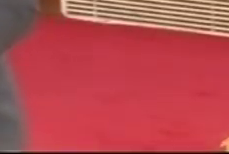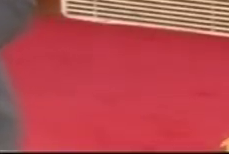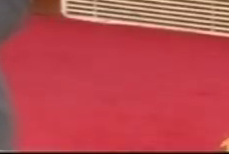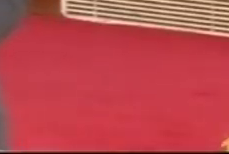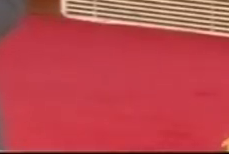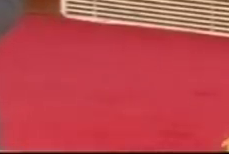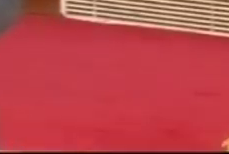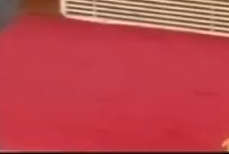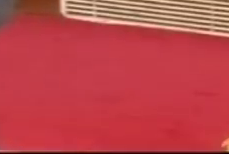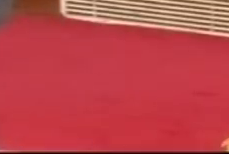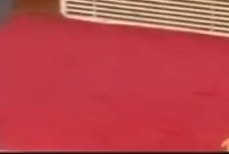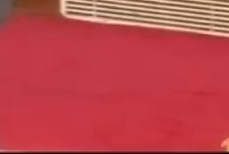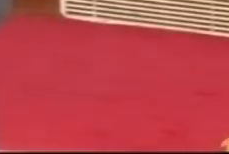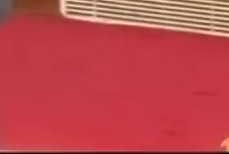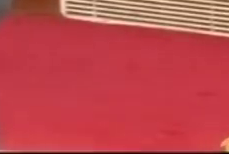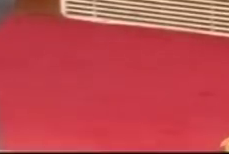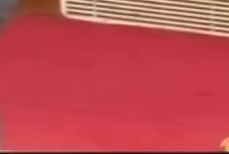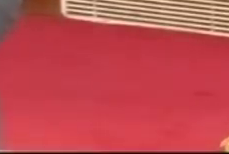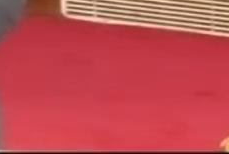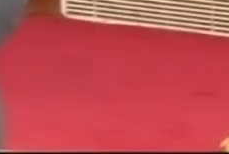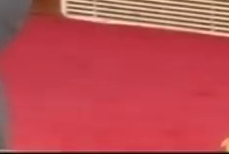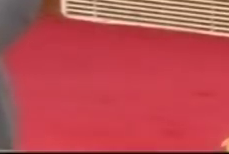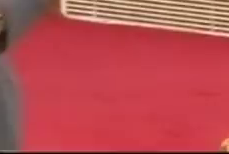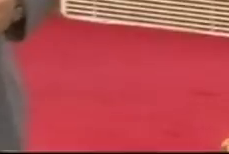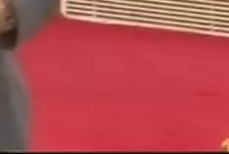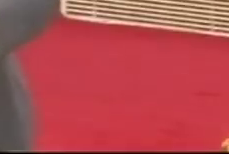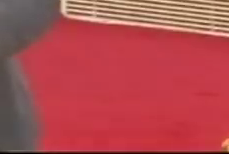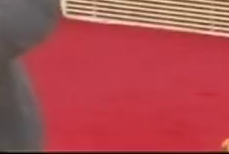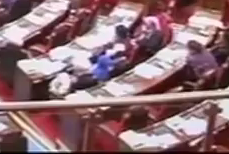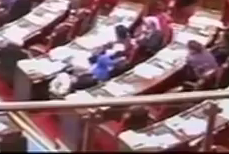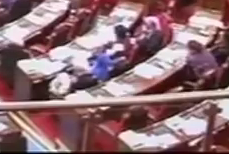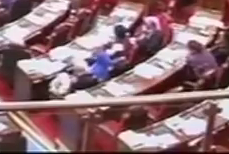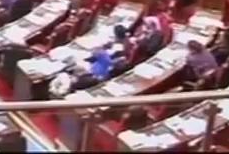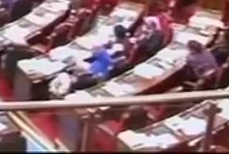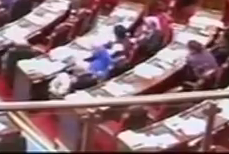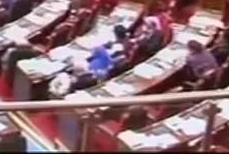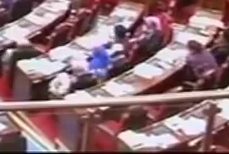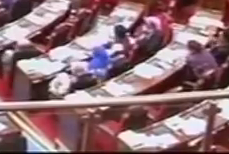Mheshimiwa Mwenyekiti, baada ya kusema hayo, naomba kuwasilisha.